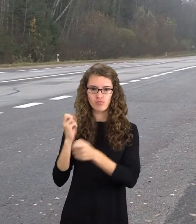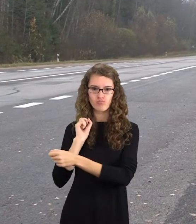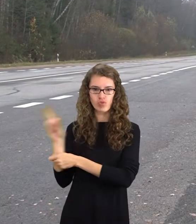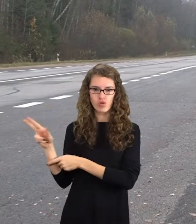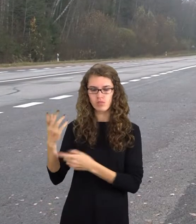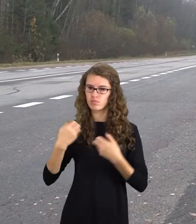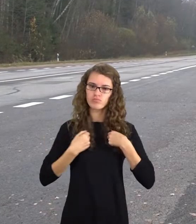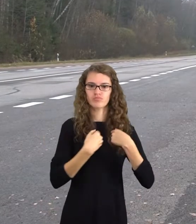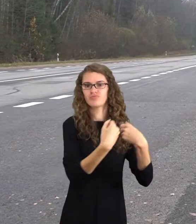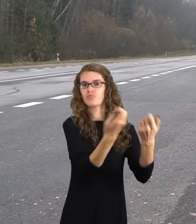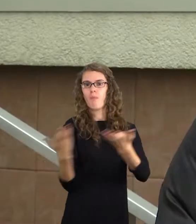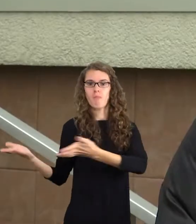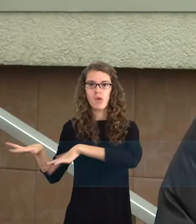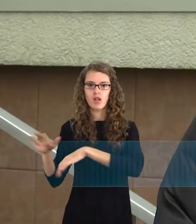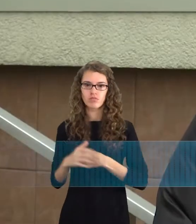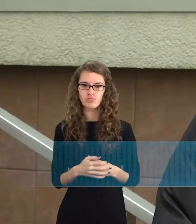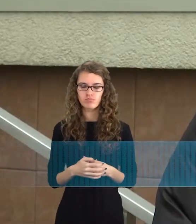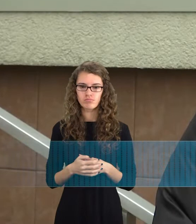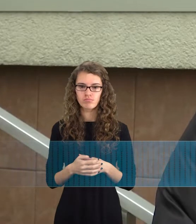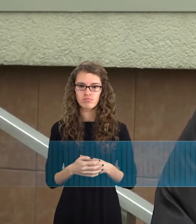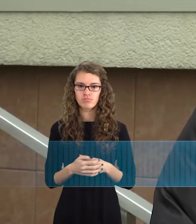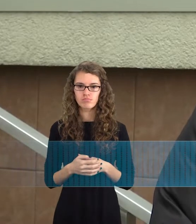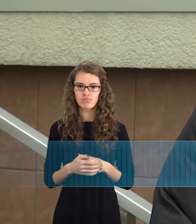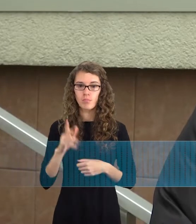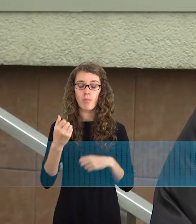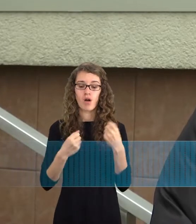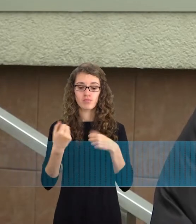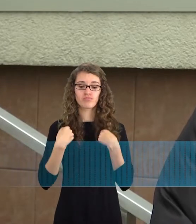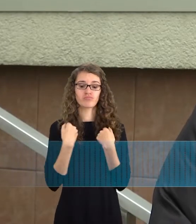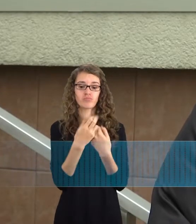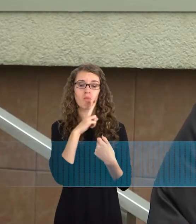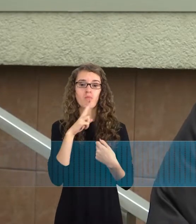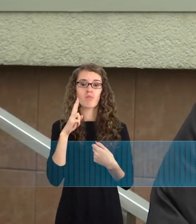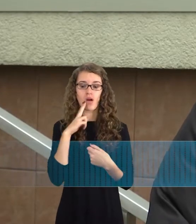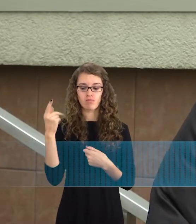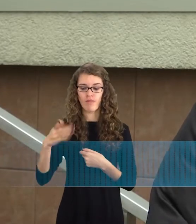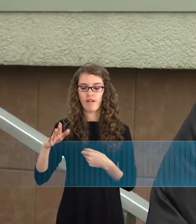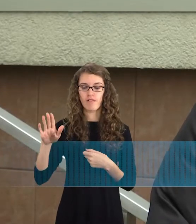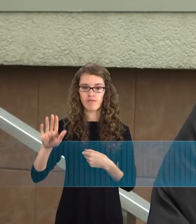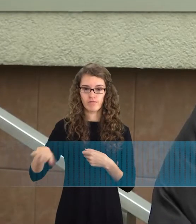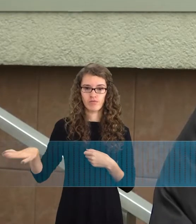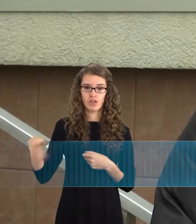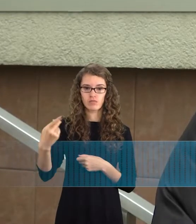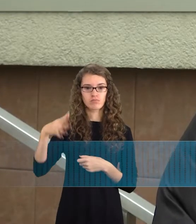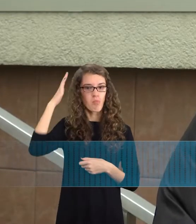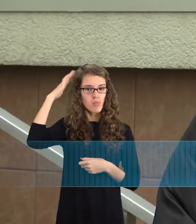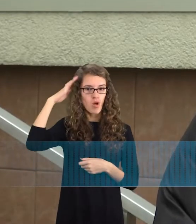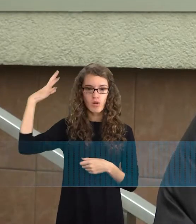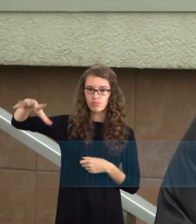kitais mažesniais vaikais nuvažiavo. Vykstant automobiliu, mama suėmus už plaukų, trenkus per